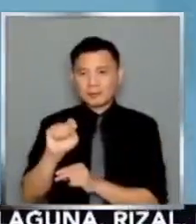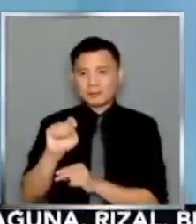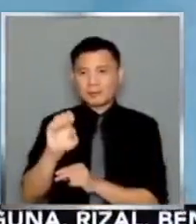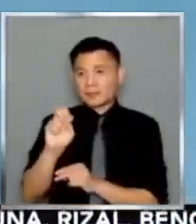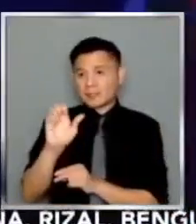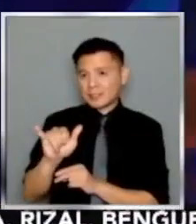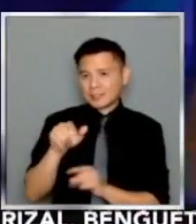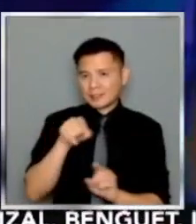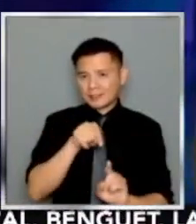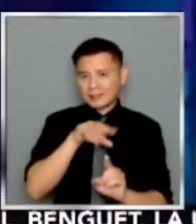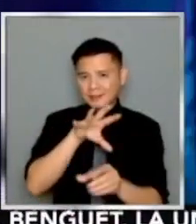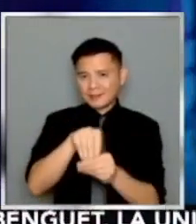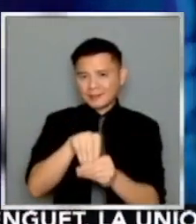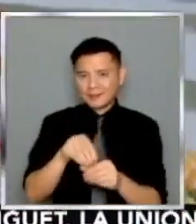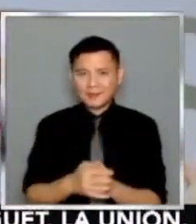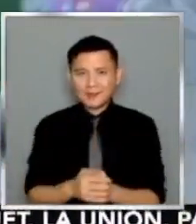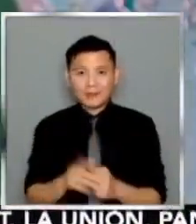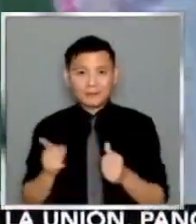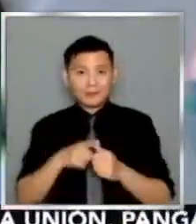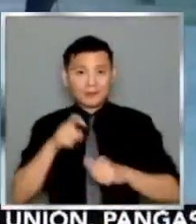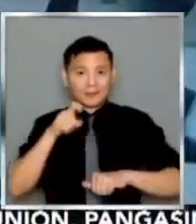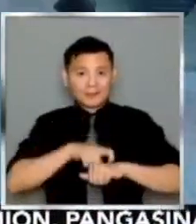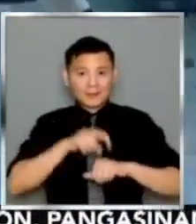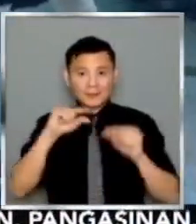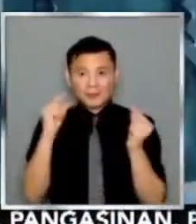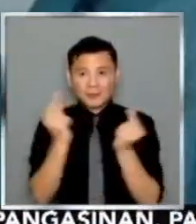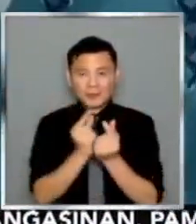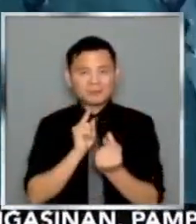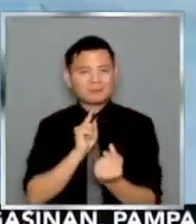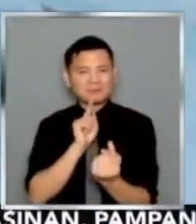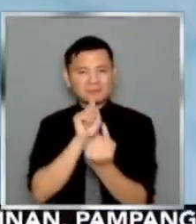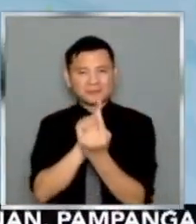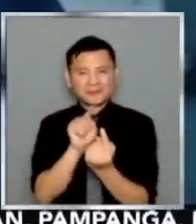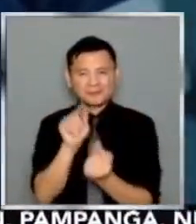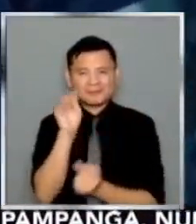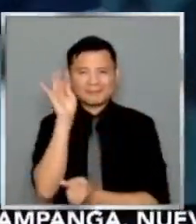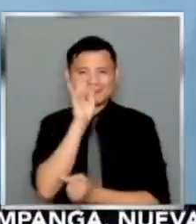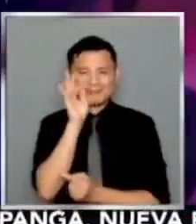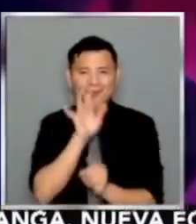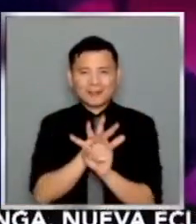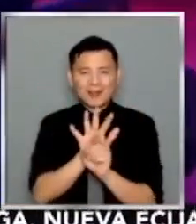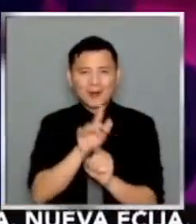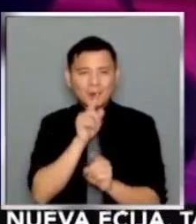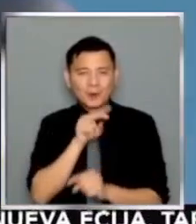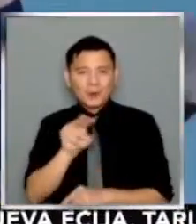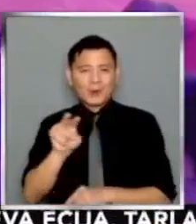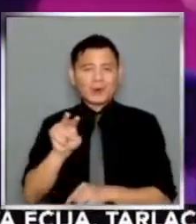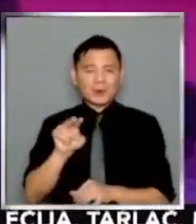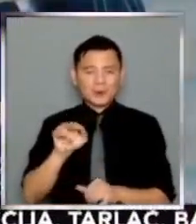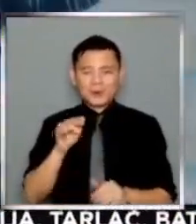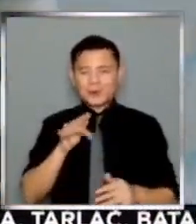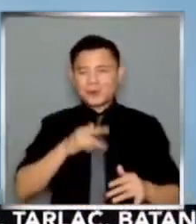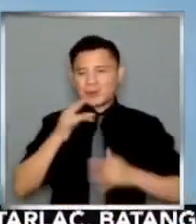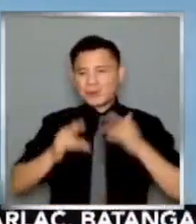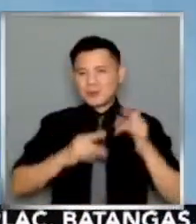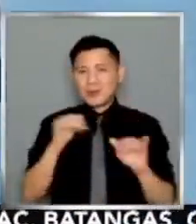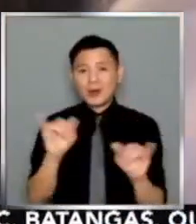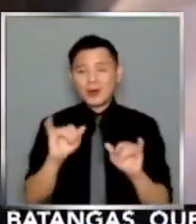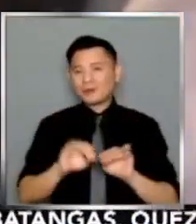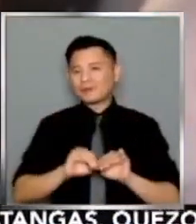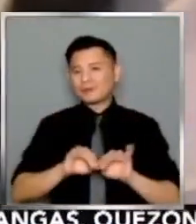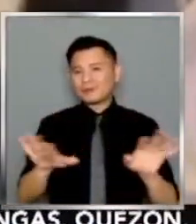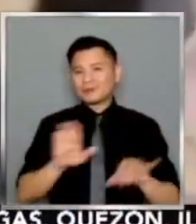First time ng grupo na ma-meet ang kanilang Pinoy fans kaya sobrang excited sila at para i-promote ang kanilang single na Hitya.